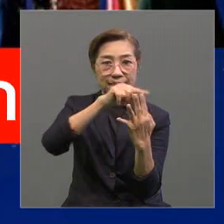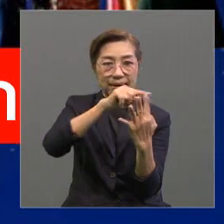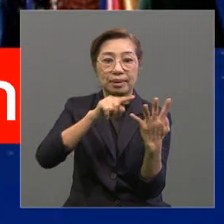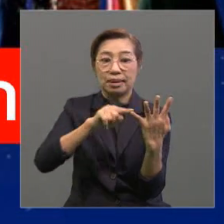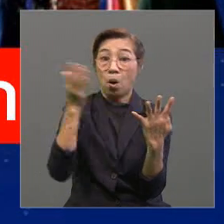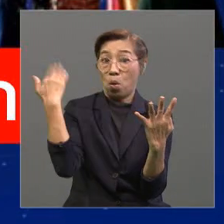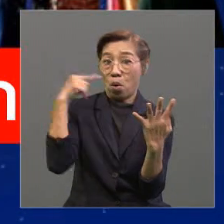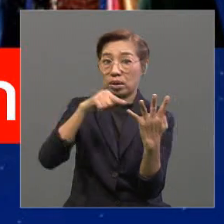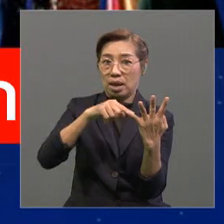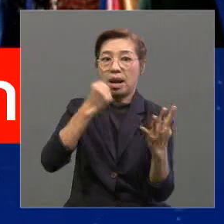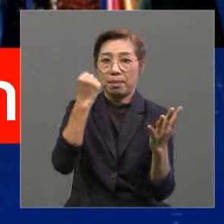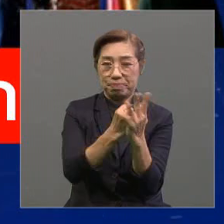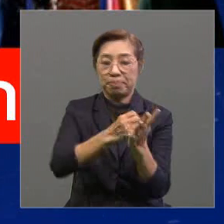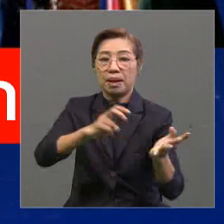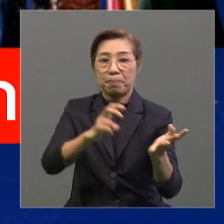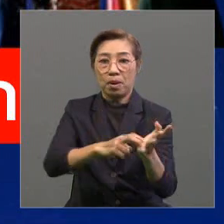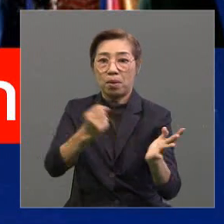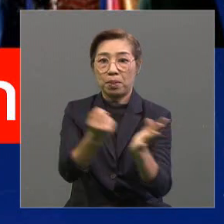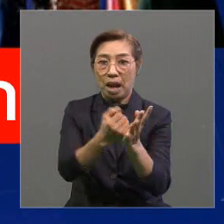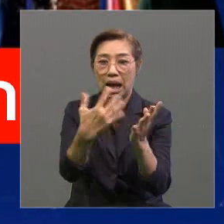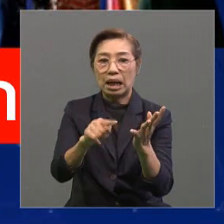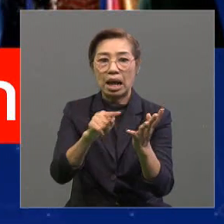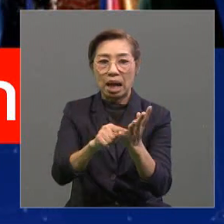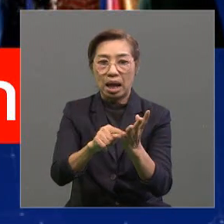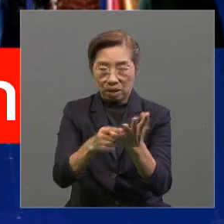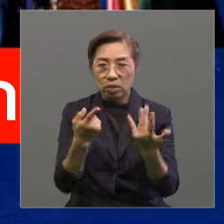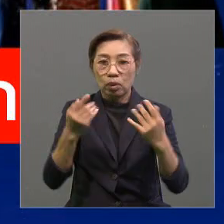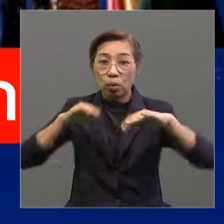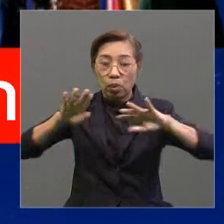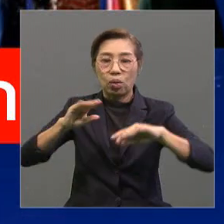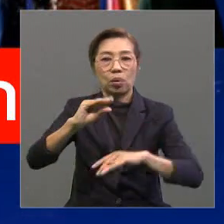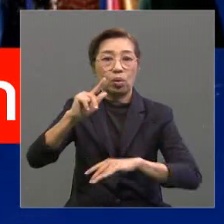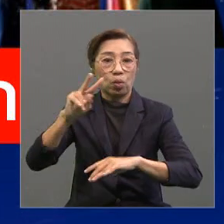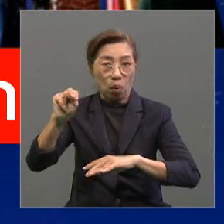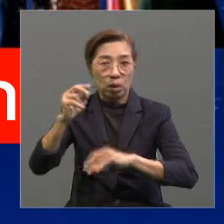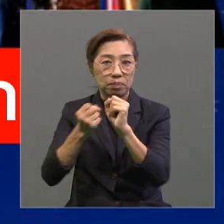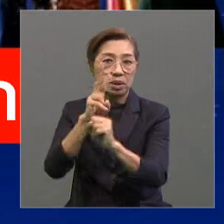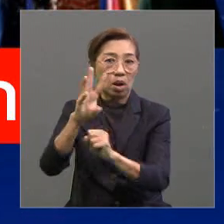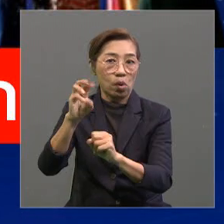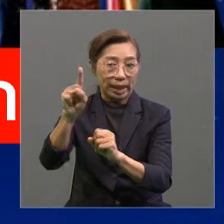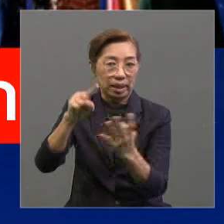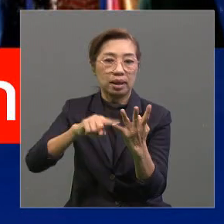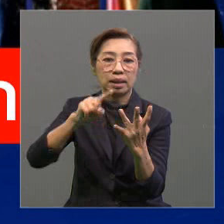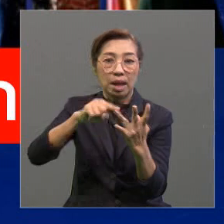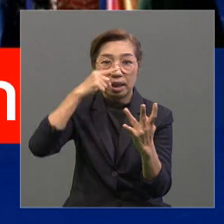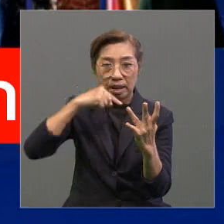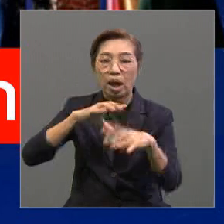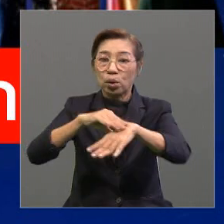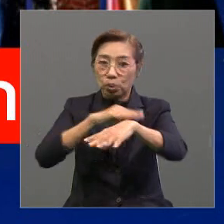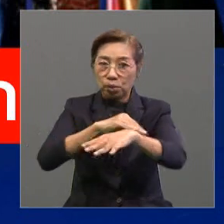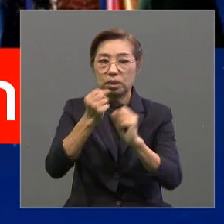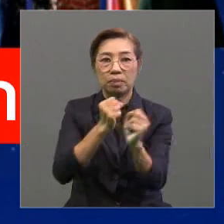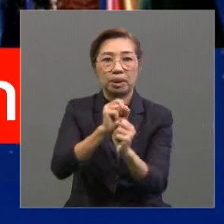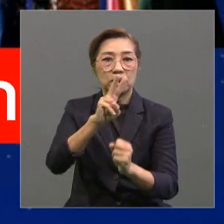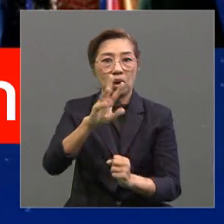UNESCOได้ประกาศขึ้นทะเบียนให้แก่โขนในปี 20002561นวดไทยในปี